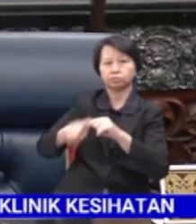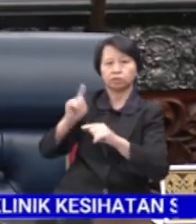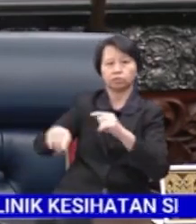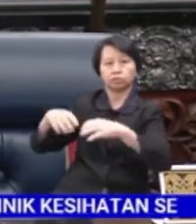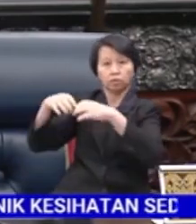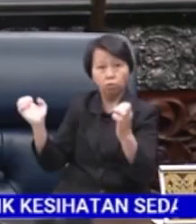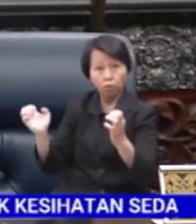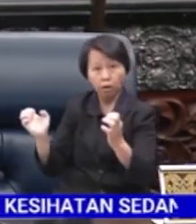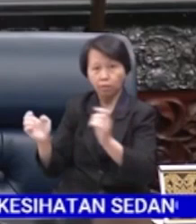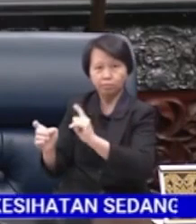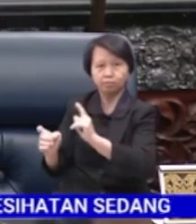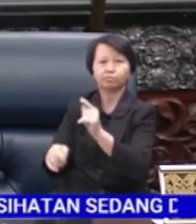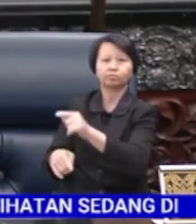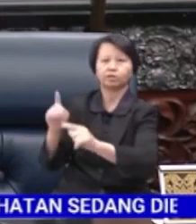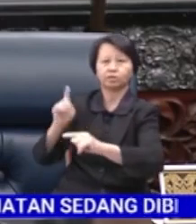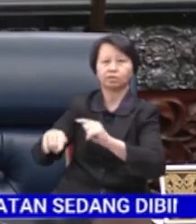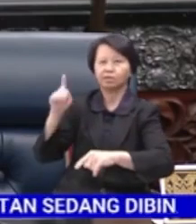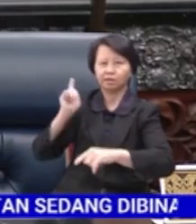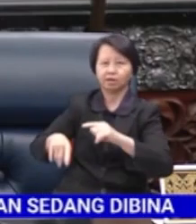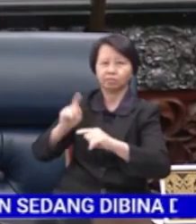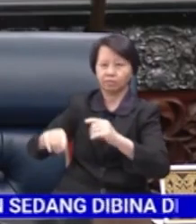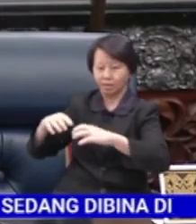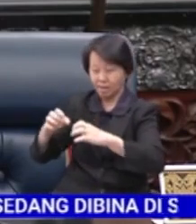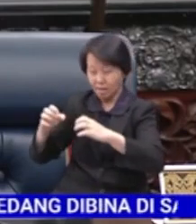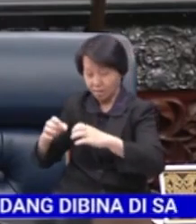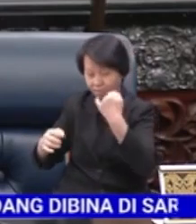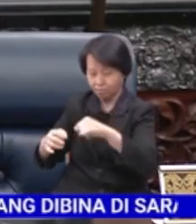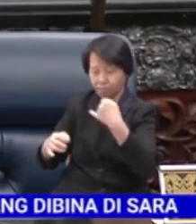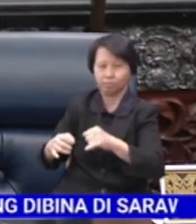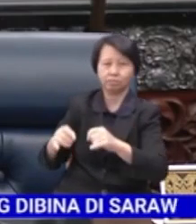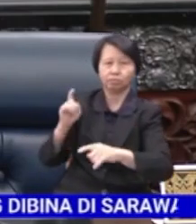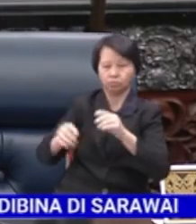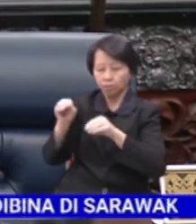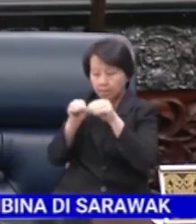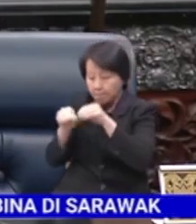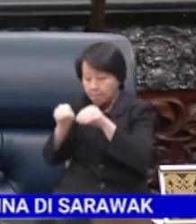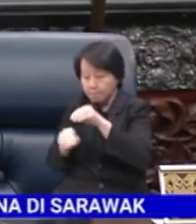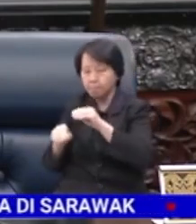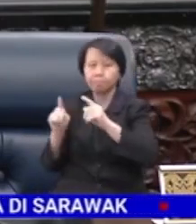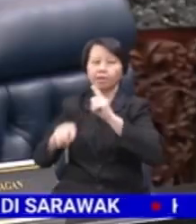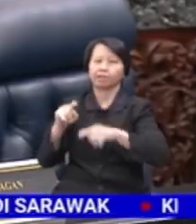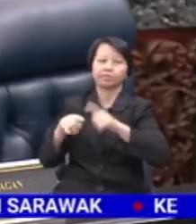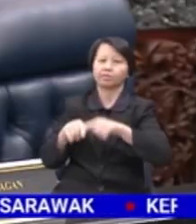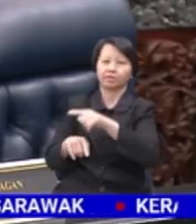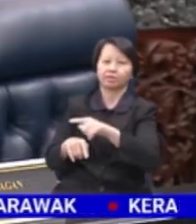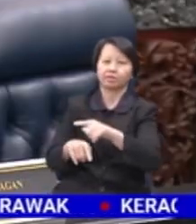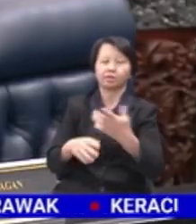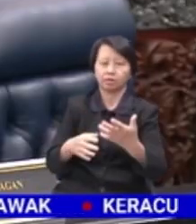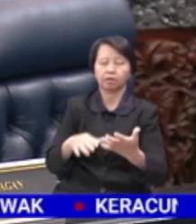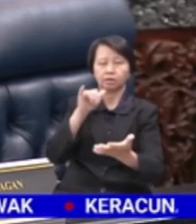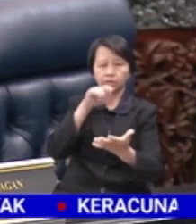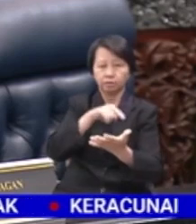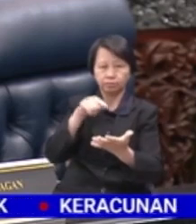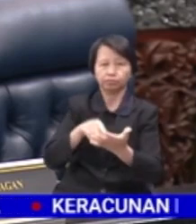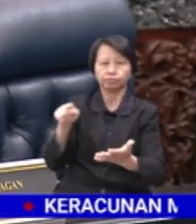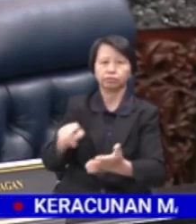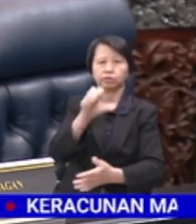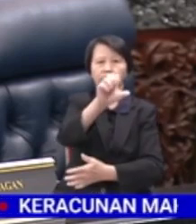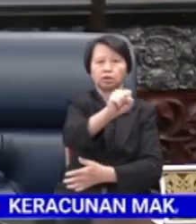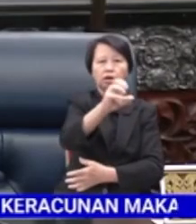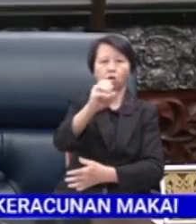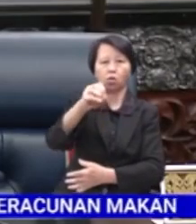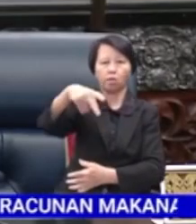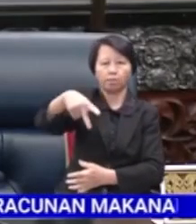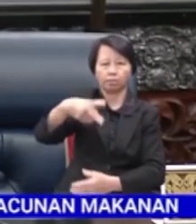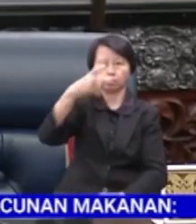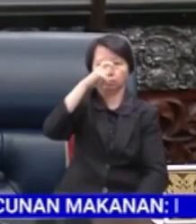ya? Dan dia memang tidak mungkin boleh dibuka betul-betul untuk diubah suai. Ya? Dan ini adalah merupakan SOP yang amat